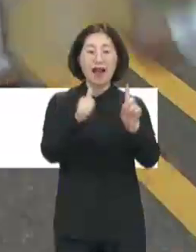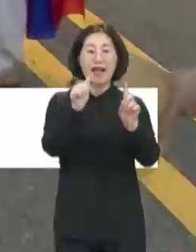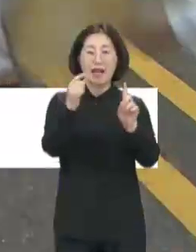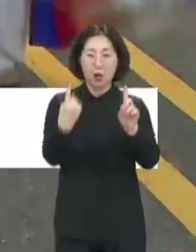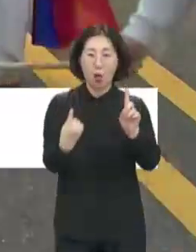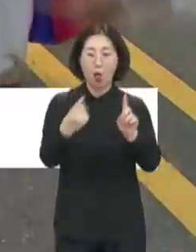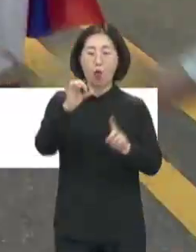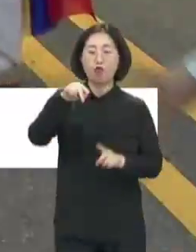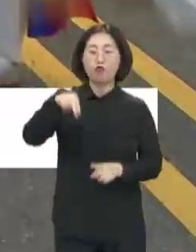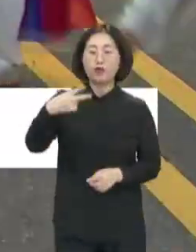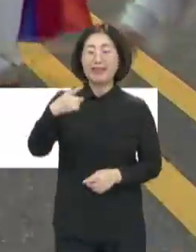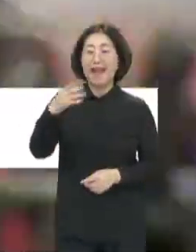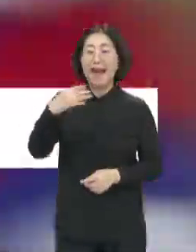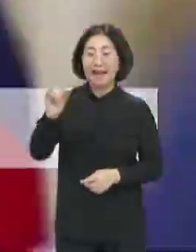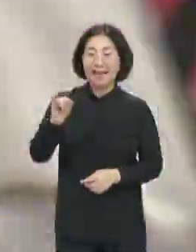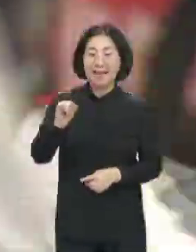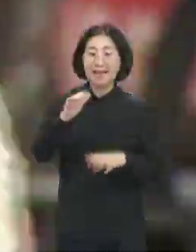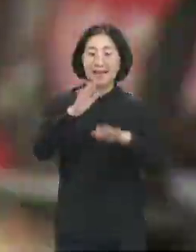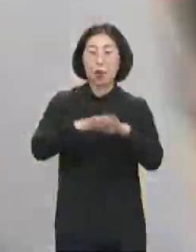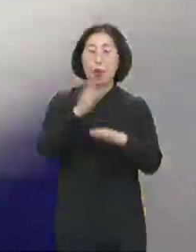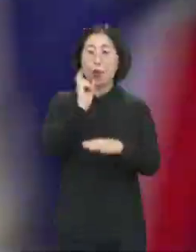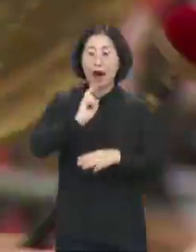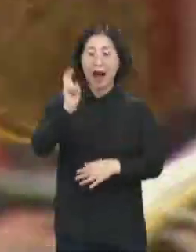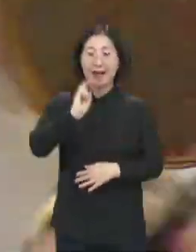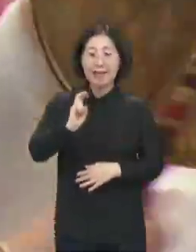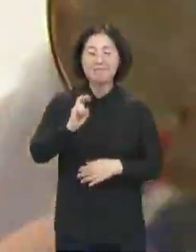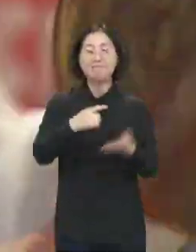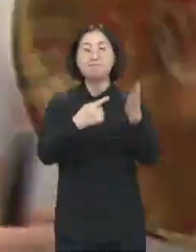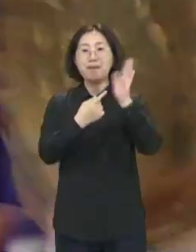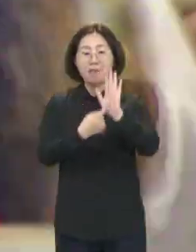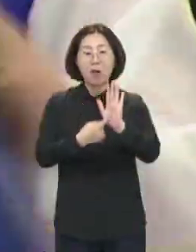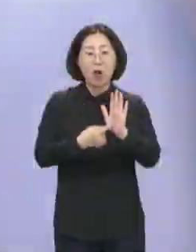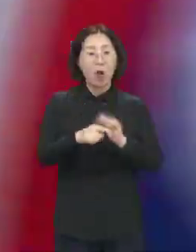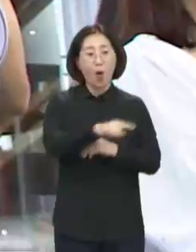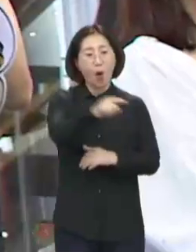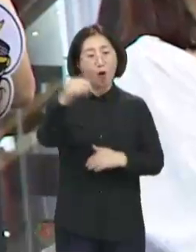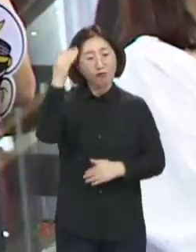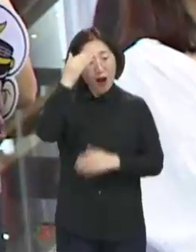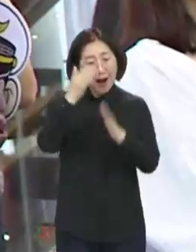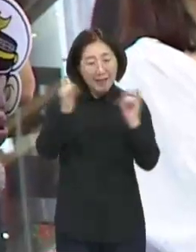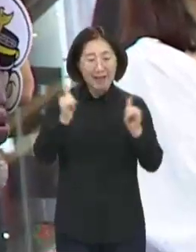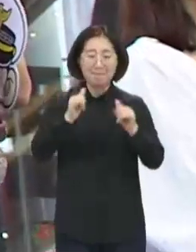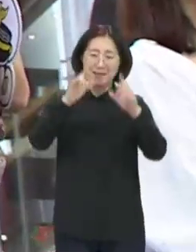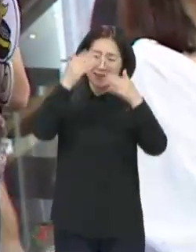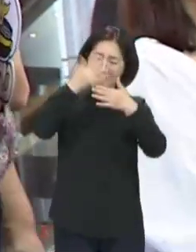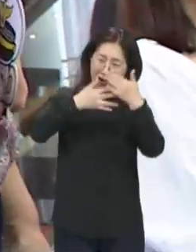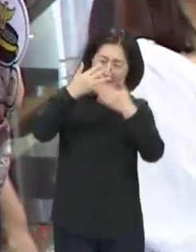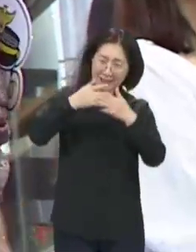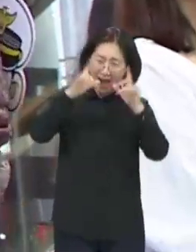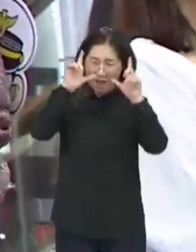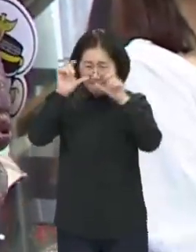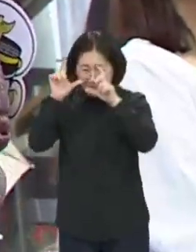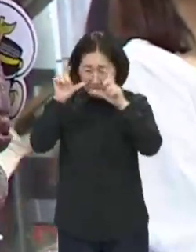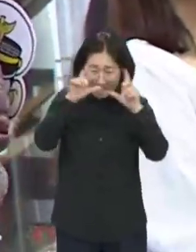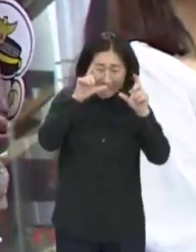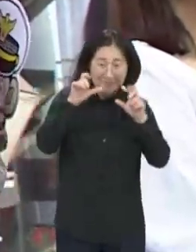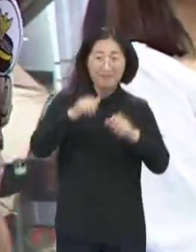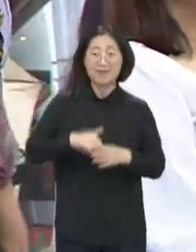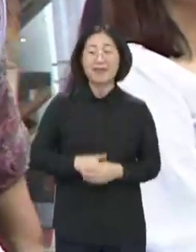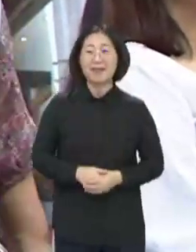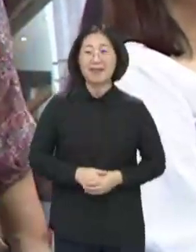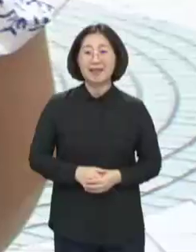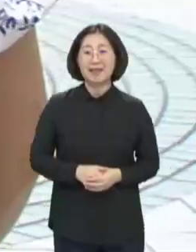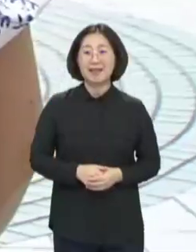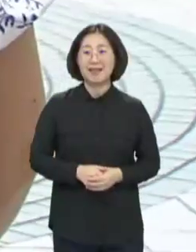숨쉬는 웃다리 농악이 영시축제장 무대에 등장하자 관객들은 영상과 사진으로 감동의 순간을 담아봅니다.